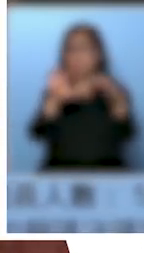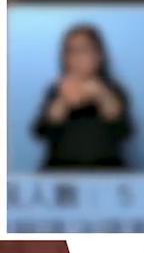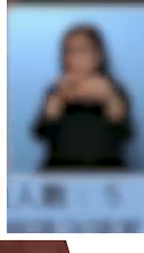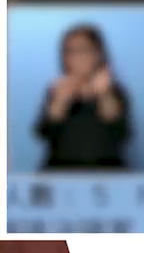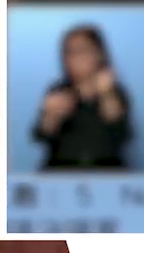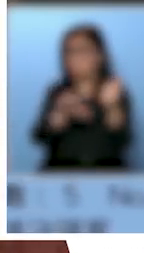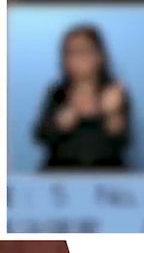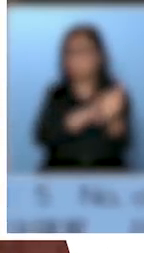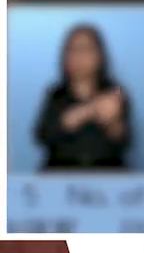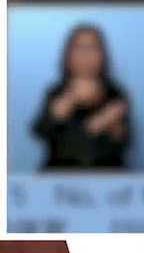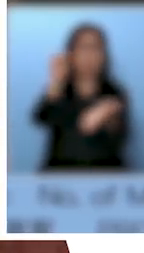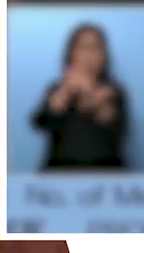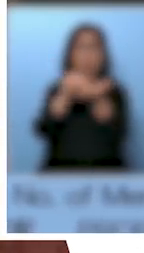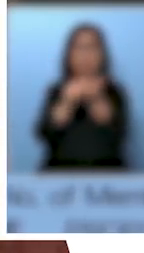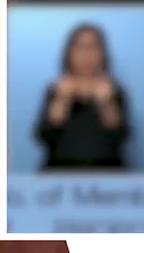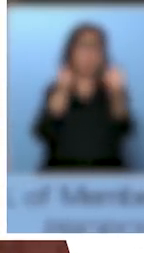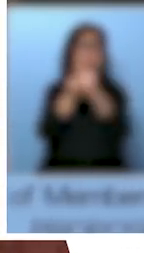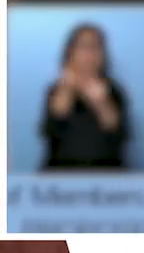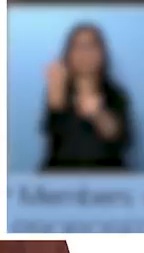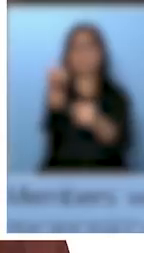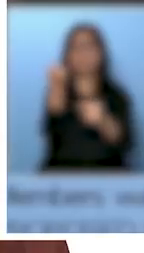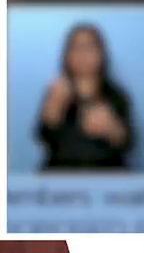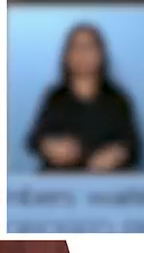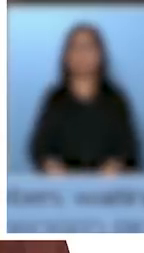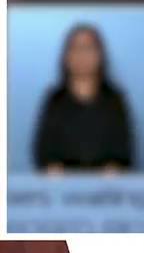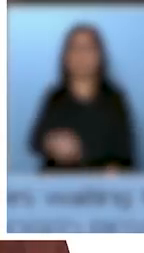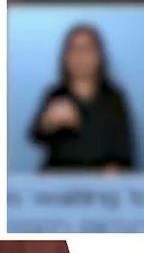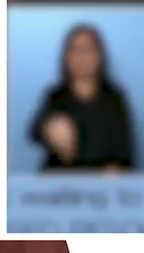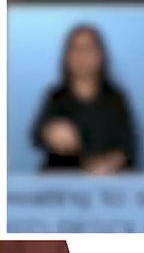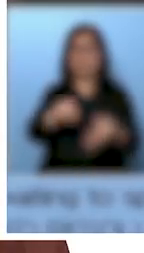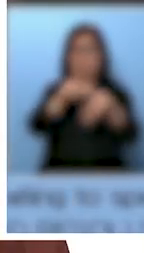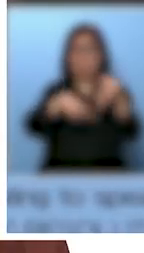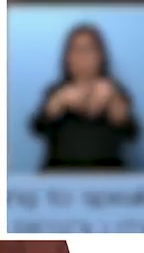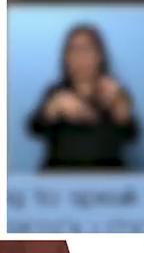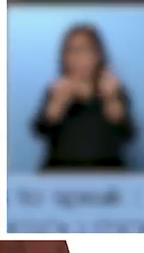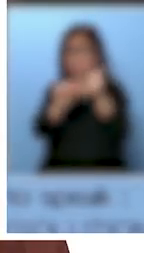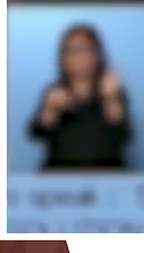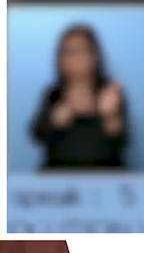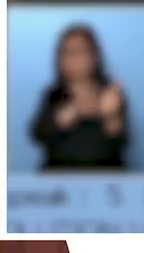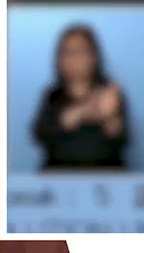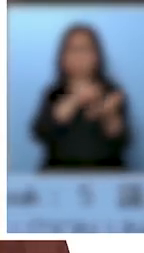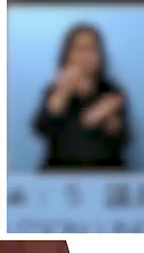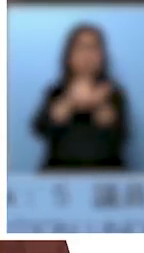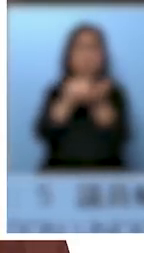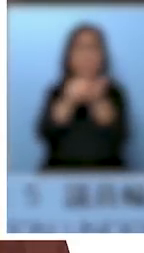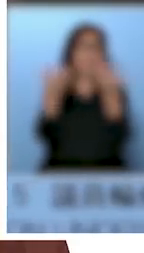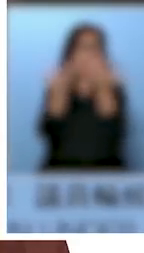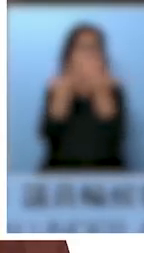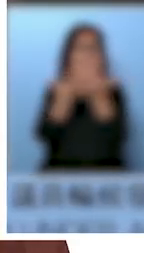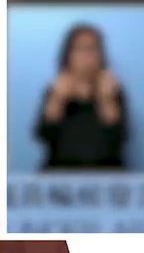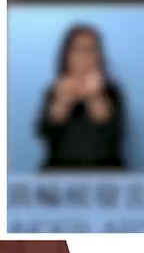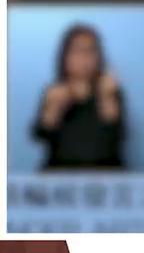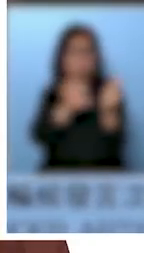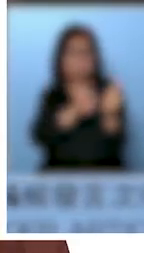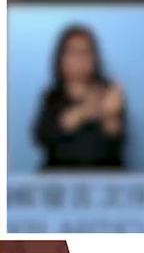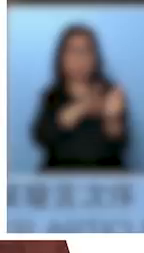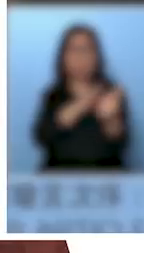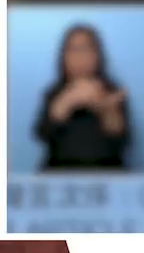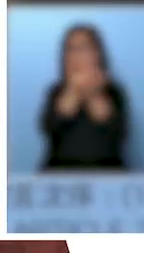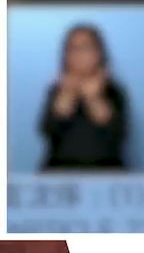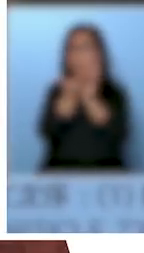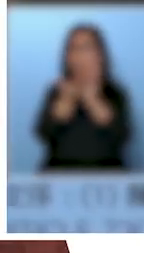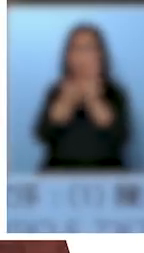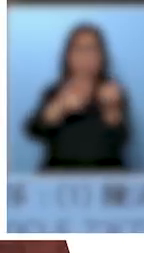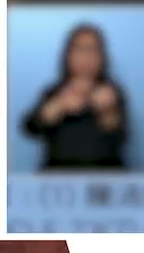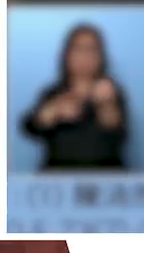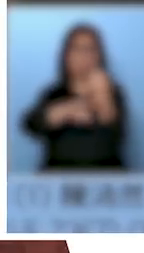其實他哋定立的目的都係好簡單，透過呢個 Sentencing Council 呢個量刑委員會，佢可以不時咁就住不同嘅刑